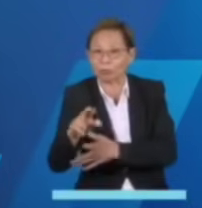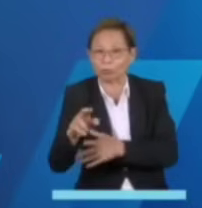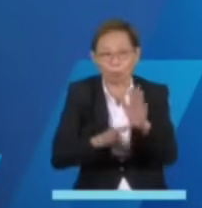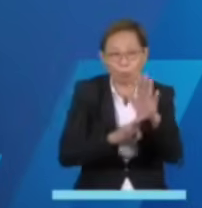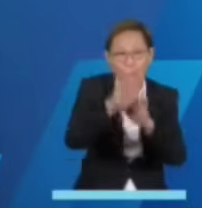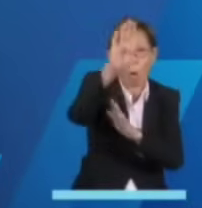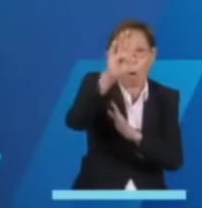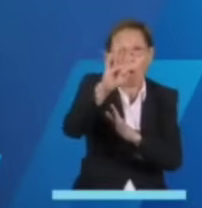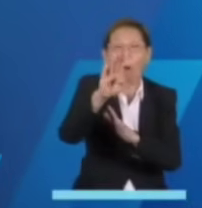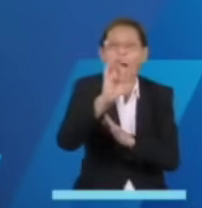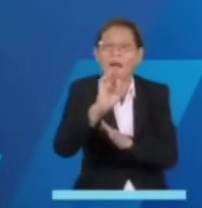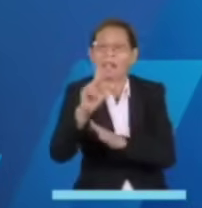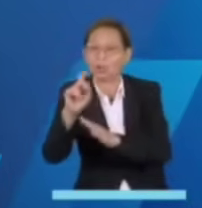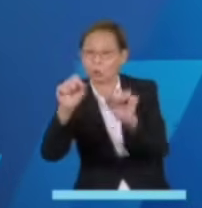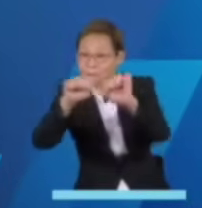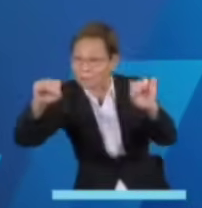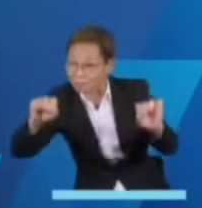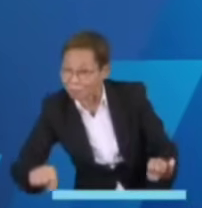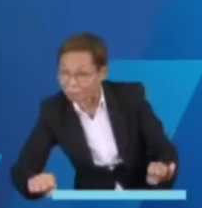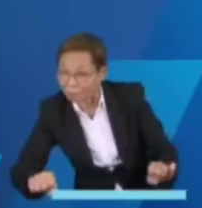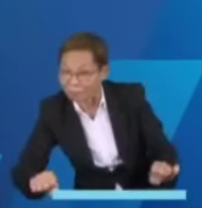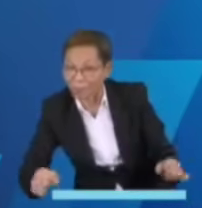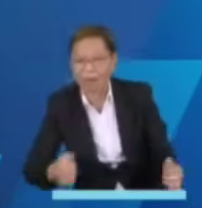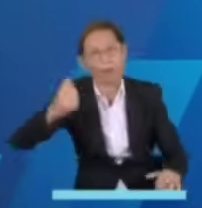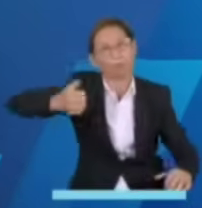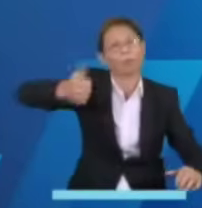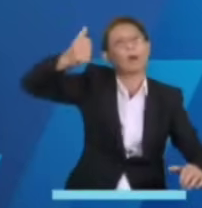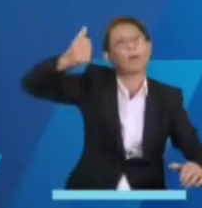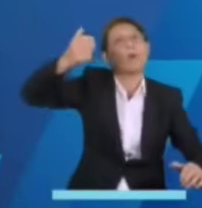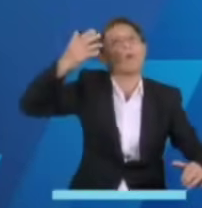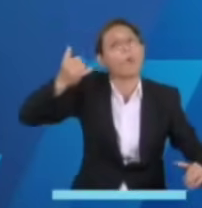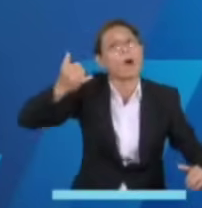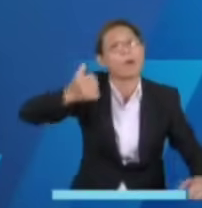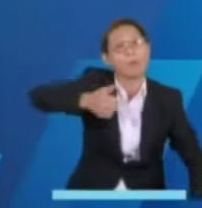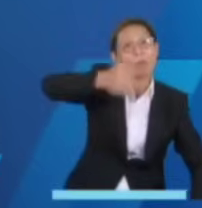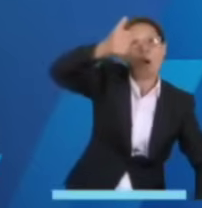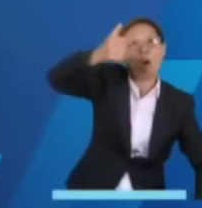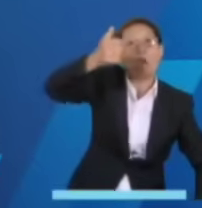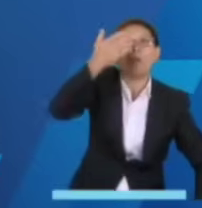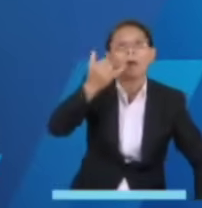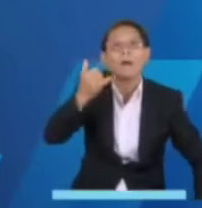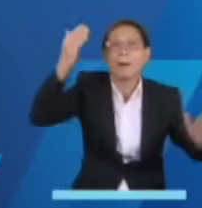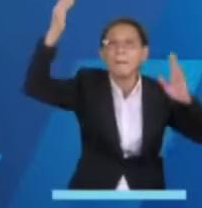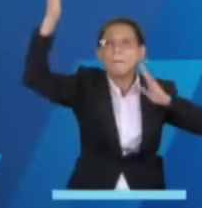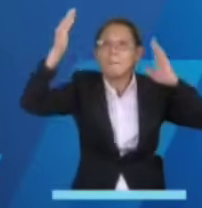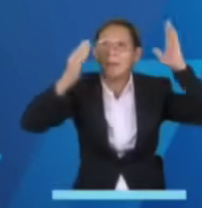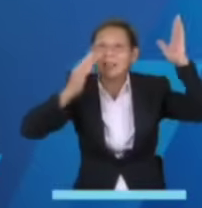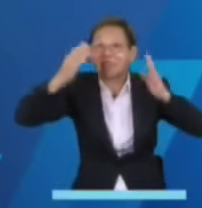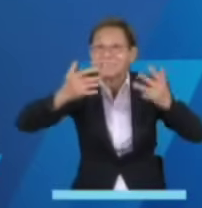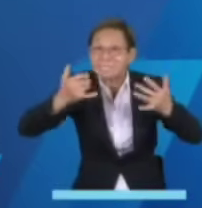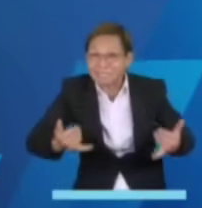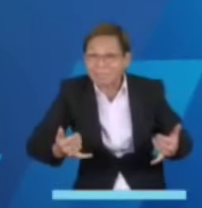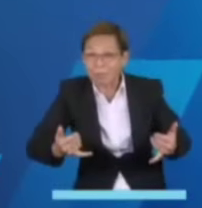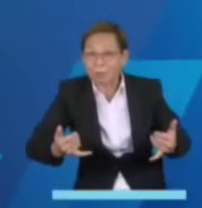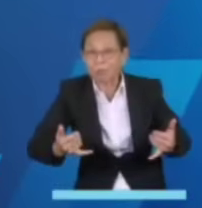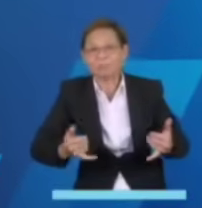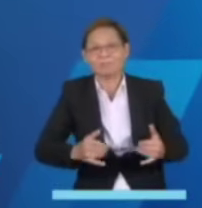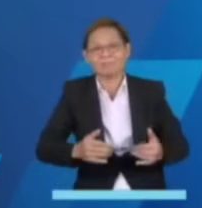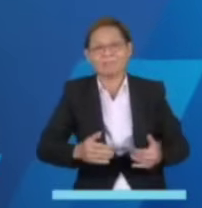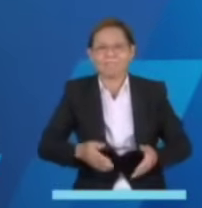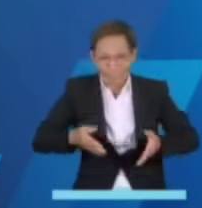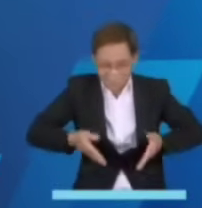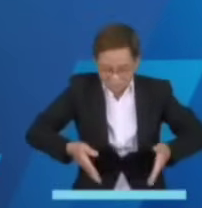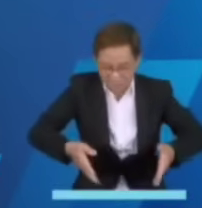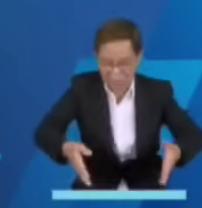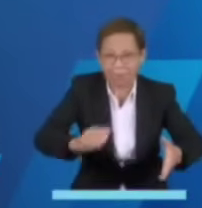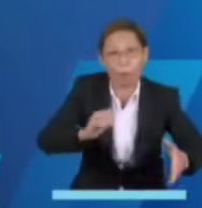ekosistem semiconductor. Ini utama kerana Malaysia sekarang sudah dianggap sebagai